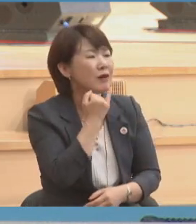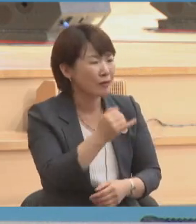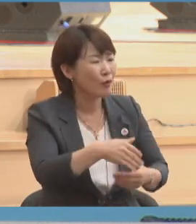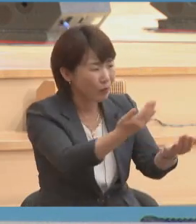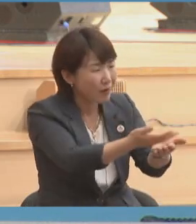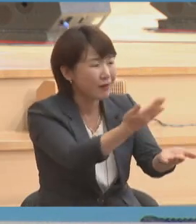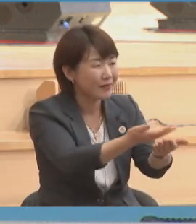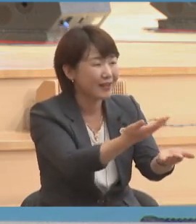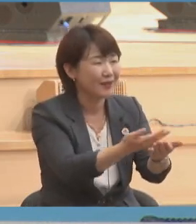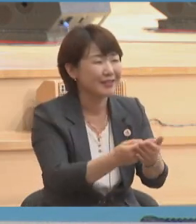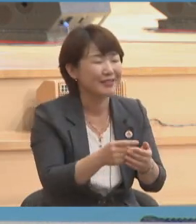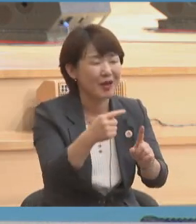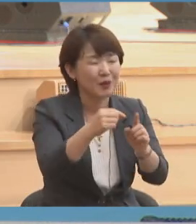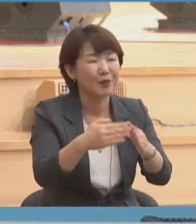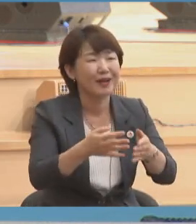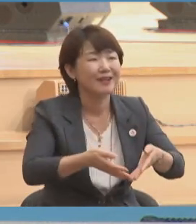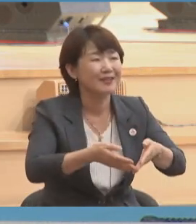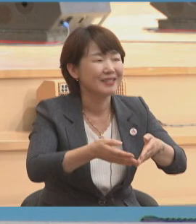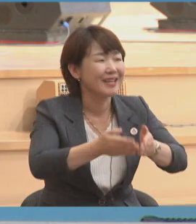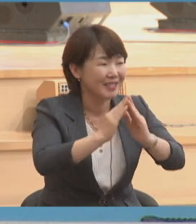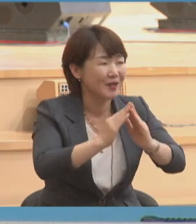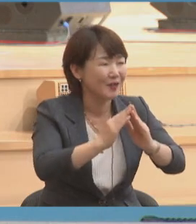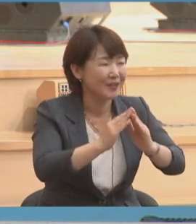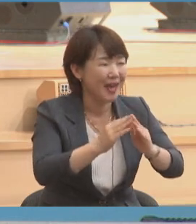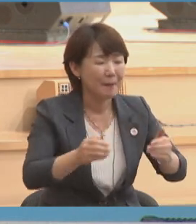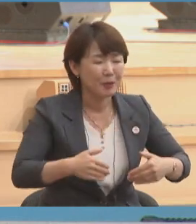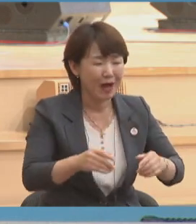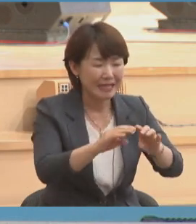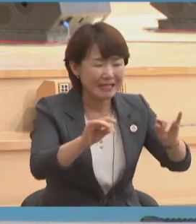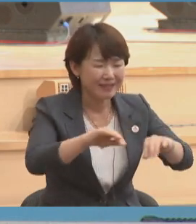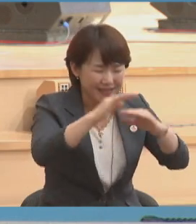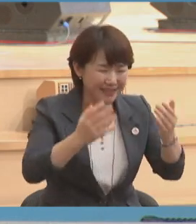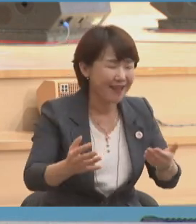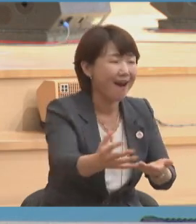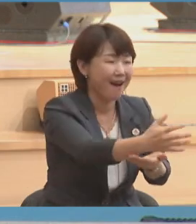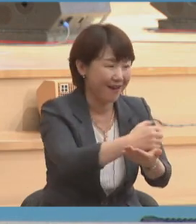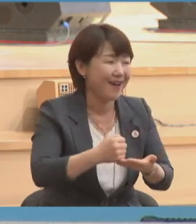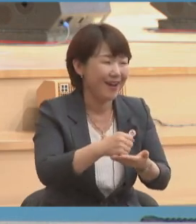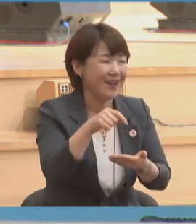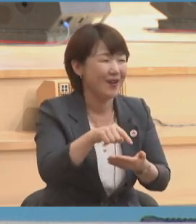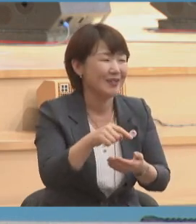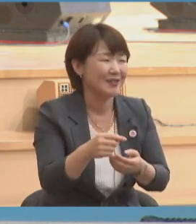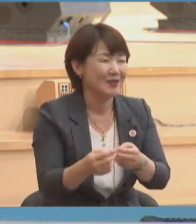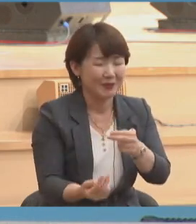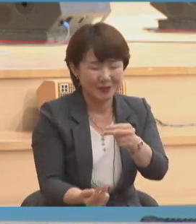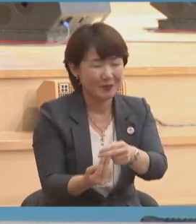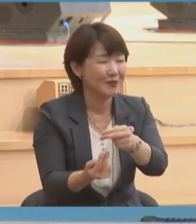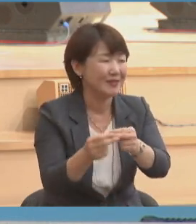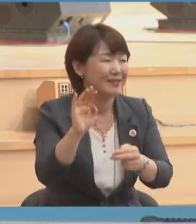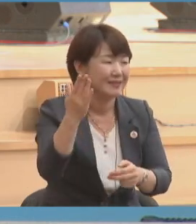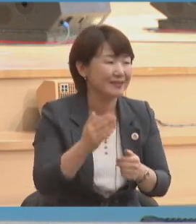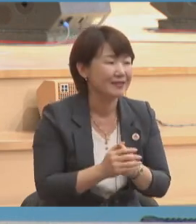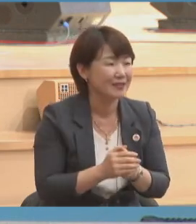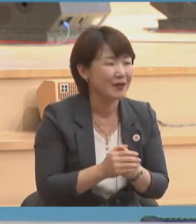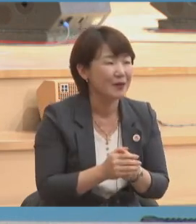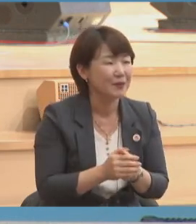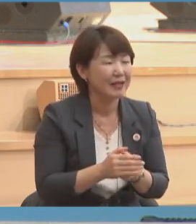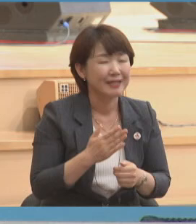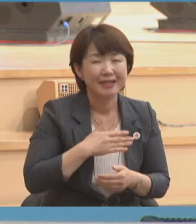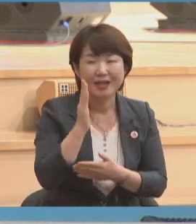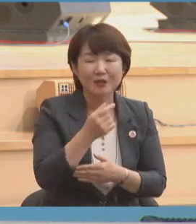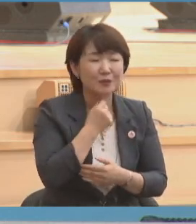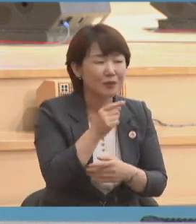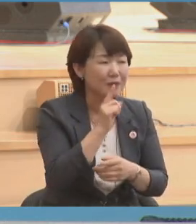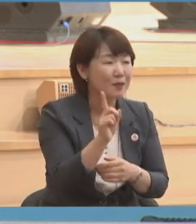흙을 싹 다 제공받은 거예요. 제가 무슨 얘기를 해요? 여러분 개인이든 교회든 공동체든 여러분